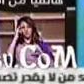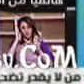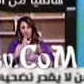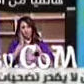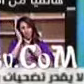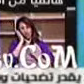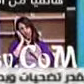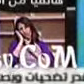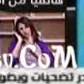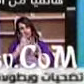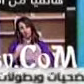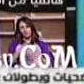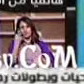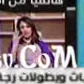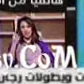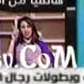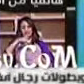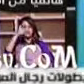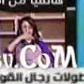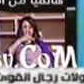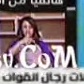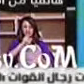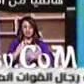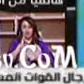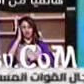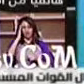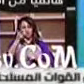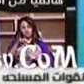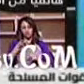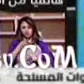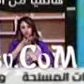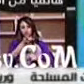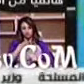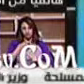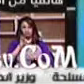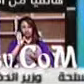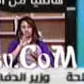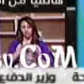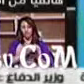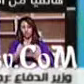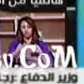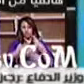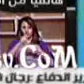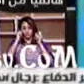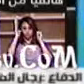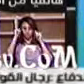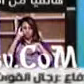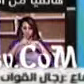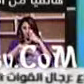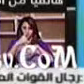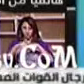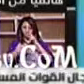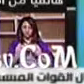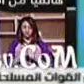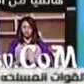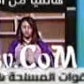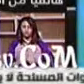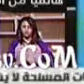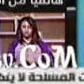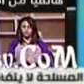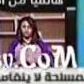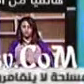30 يونيو القادم ا للمشاركه في المظاهرات التي ستبدا في هذا اليوم نعم طيب